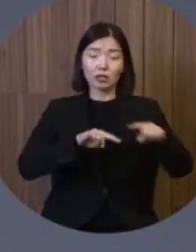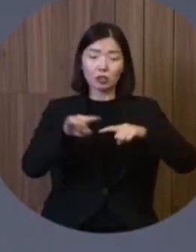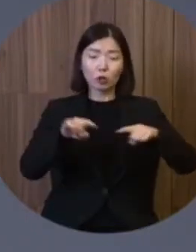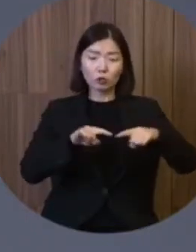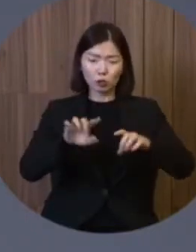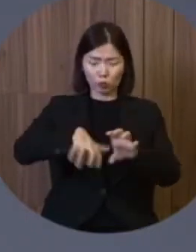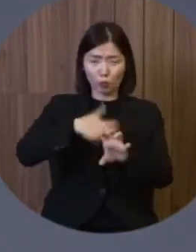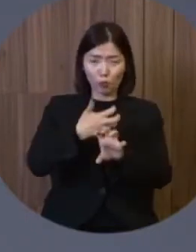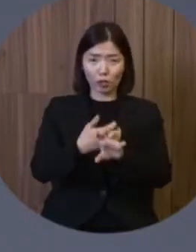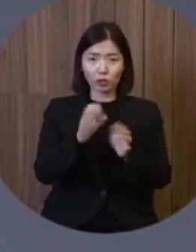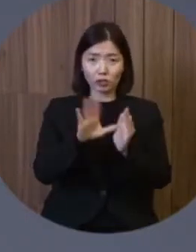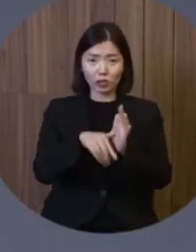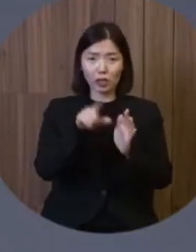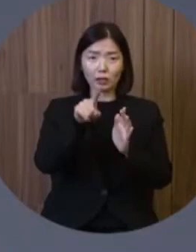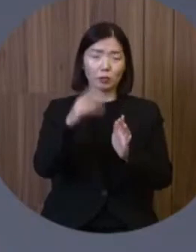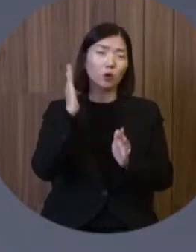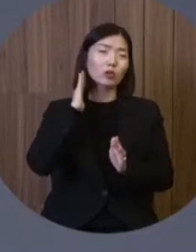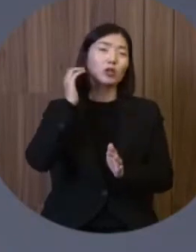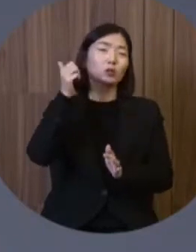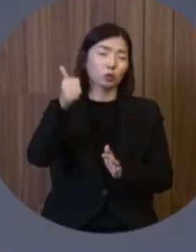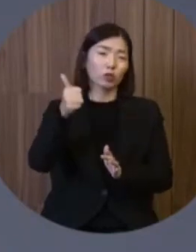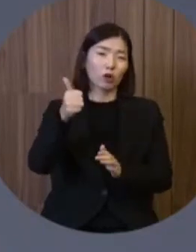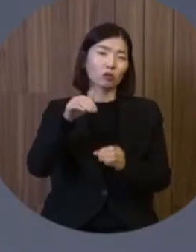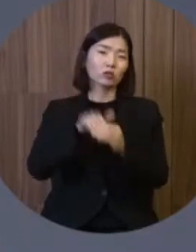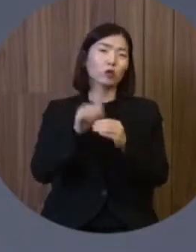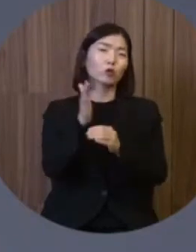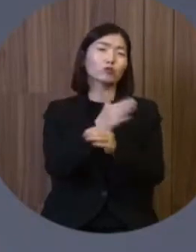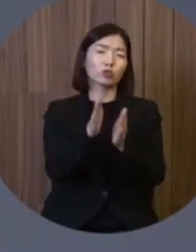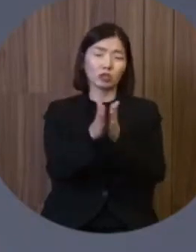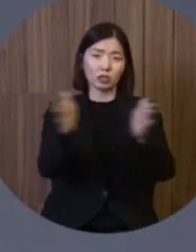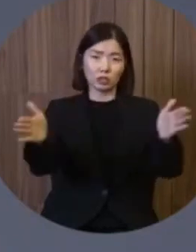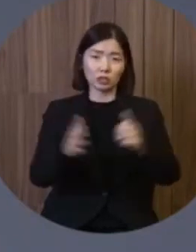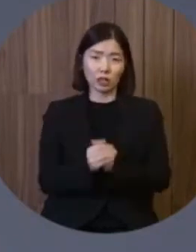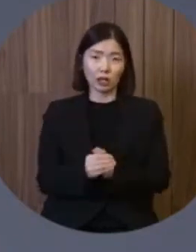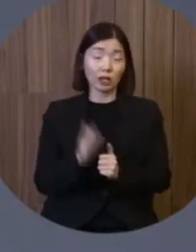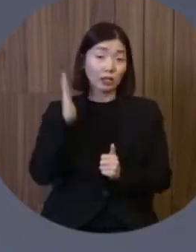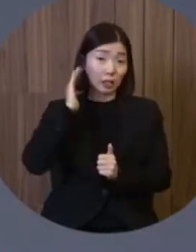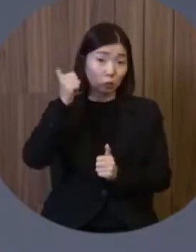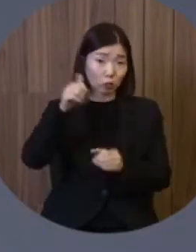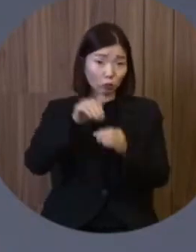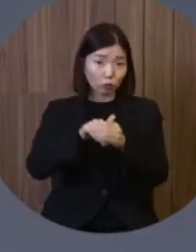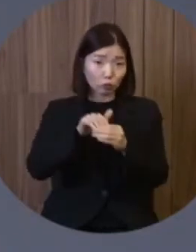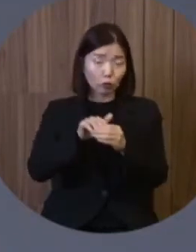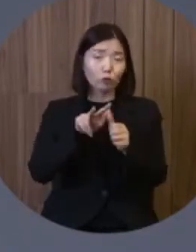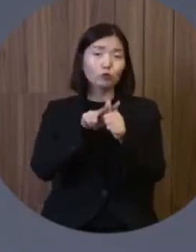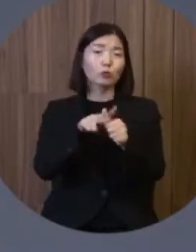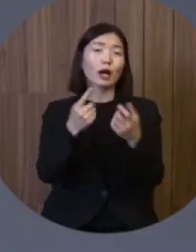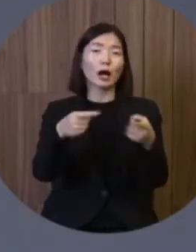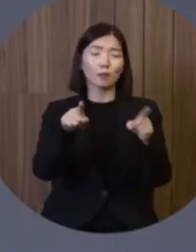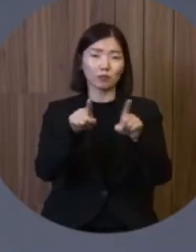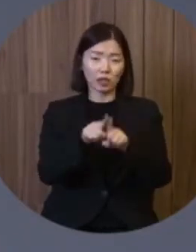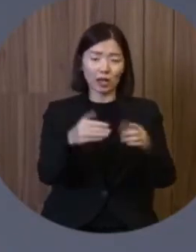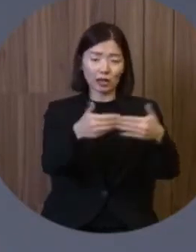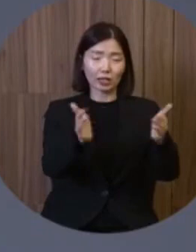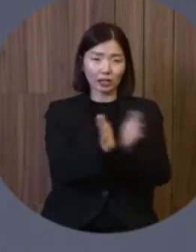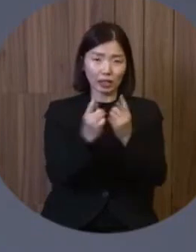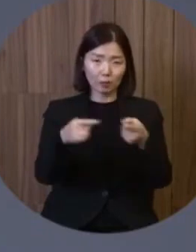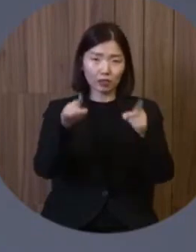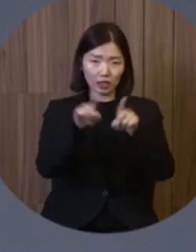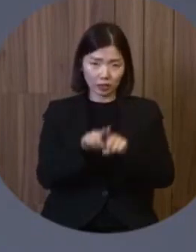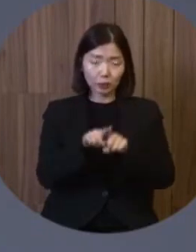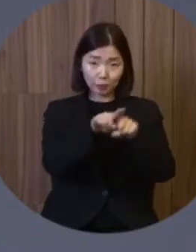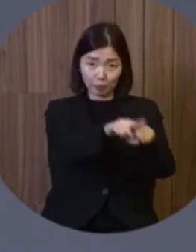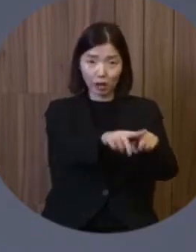일대 혁신은 이번 대선부터 시작되어야 합니다. 대선 후보와 함께 당이 중심이 되어 대선을